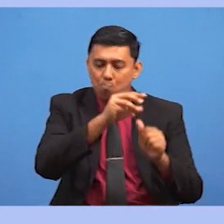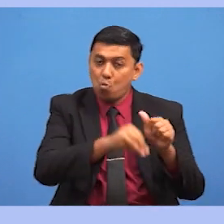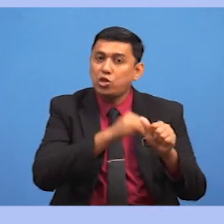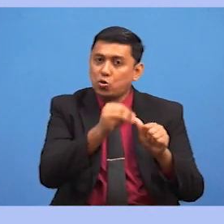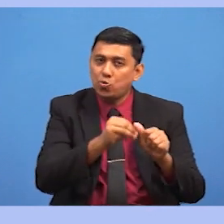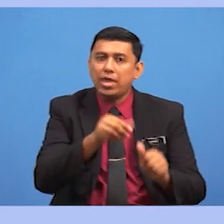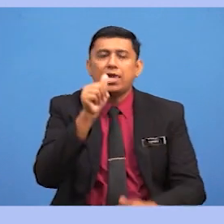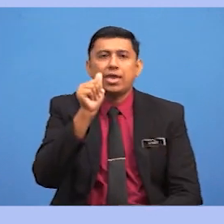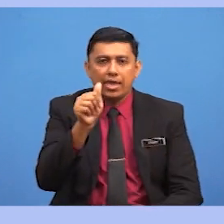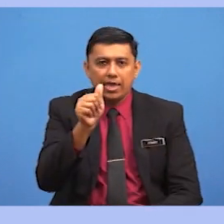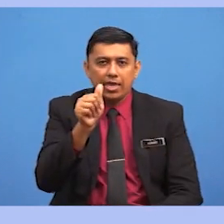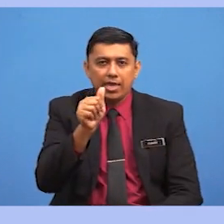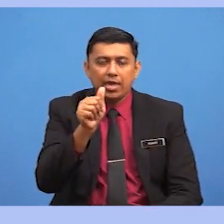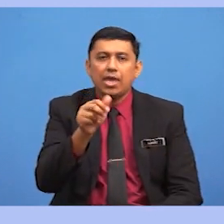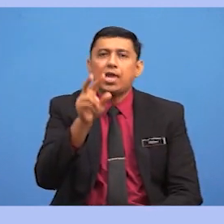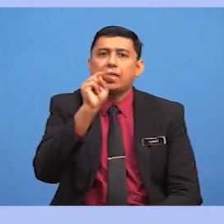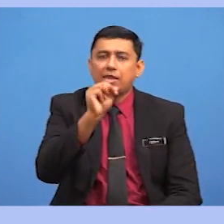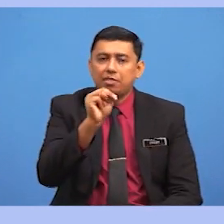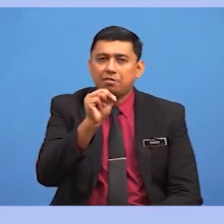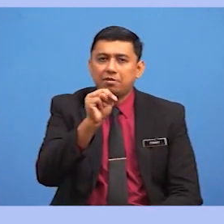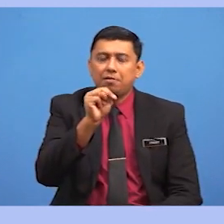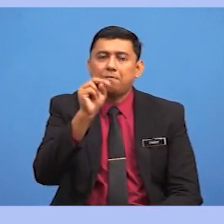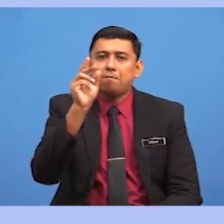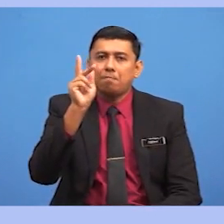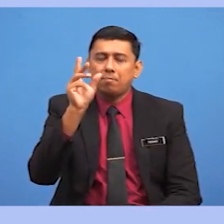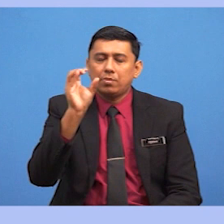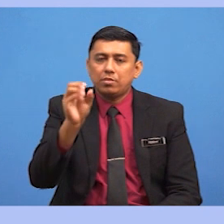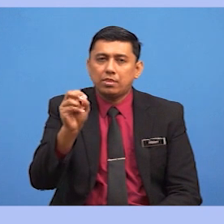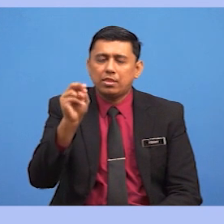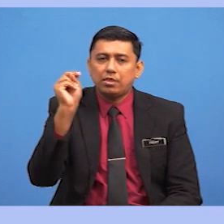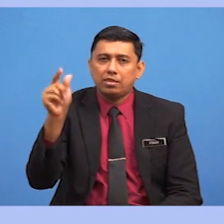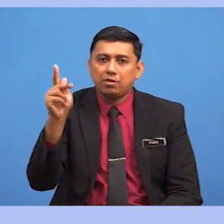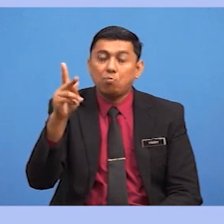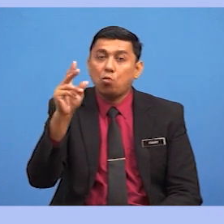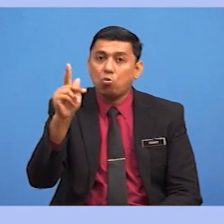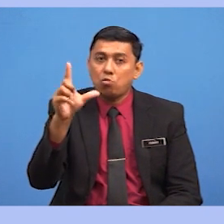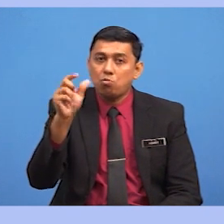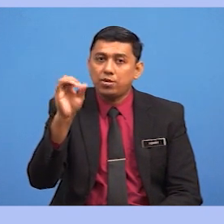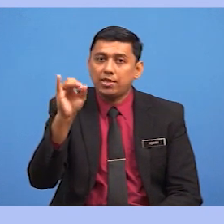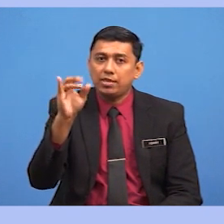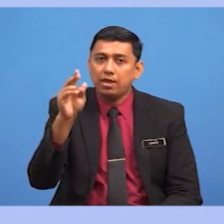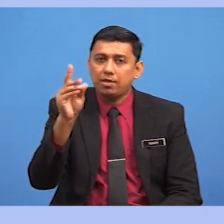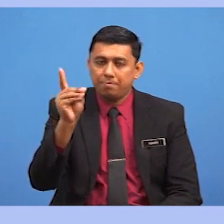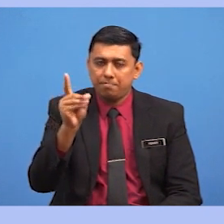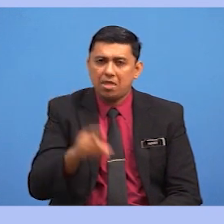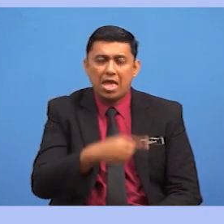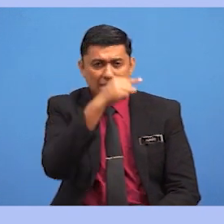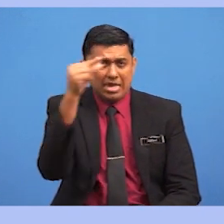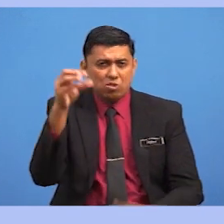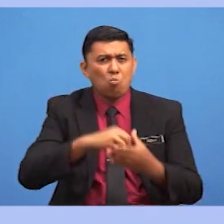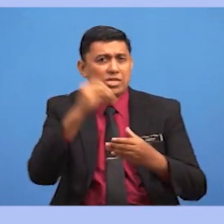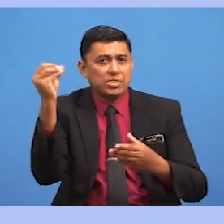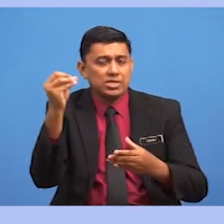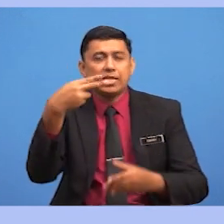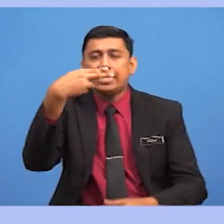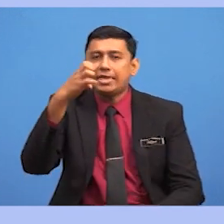molekul? A. Natrium klorida, B. Gas oksigen, C.